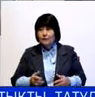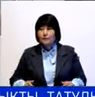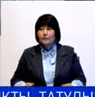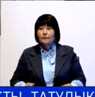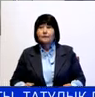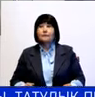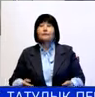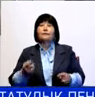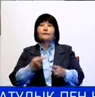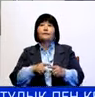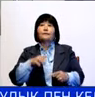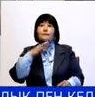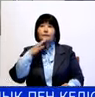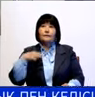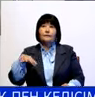султаны